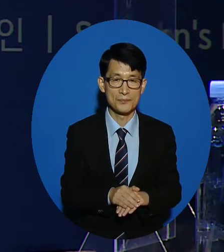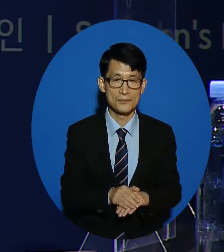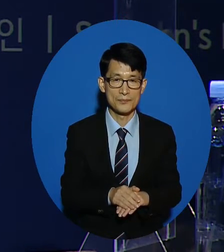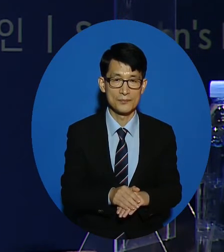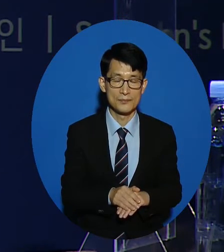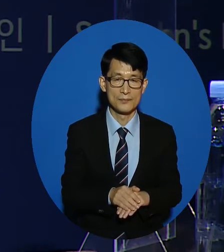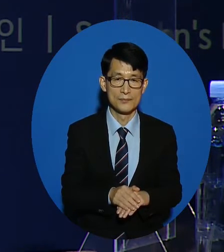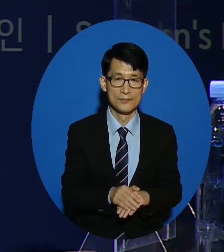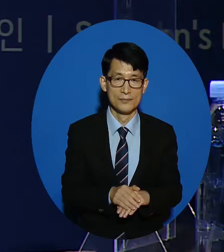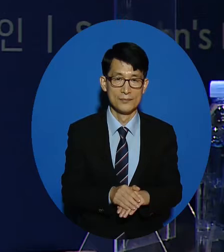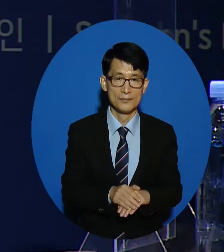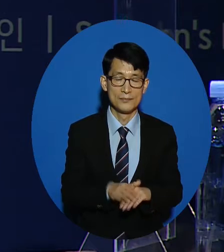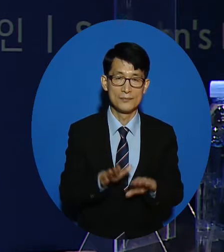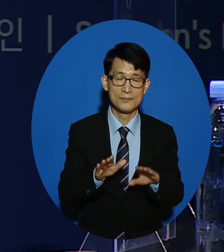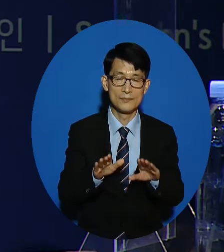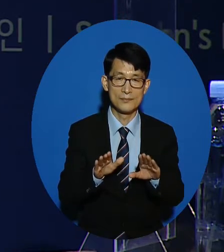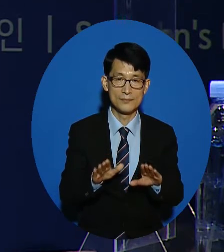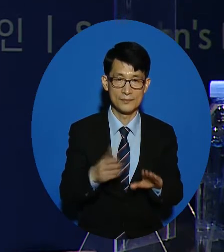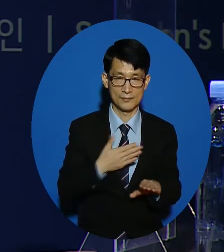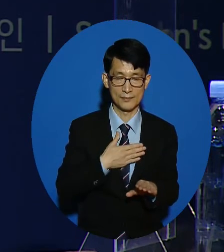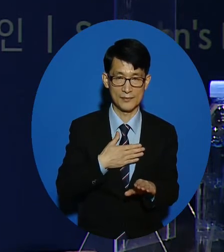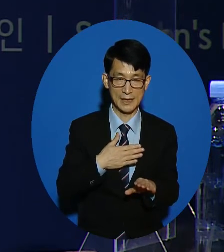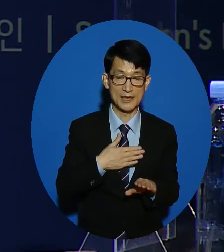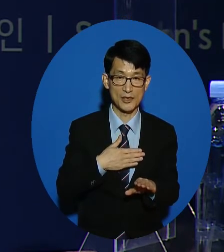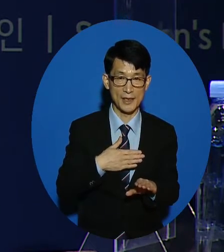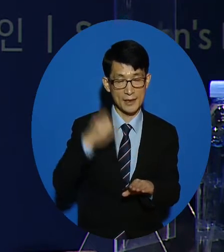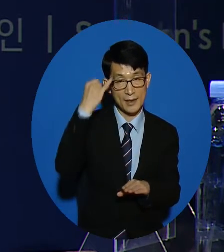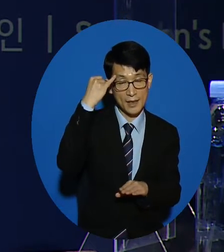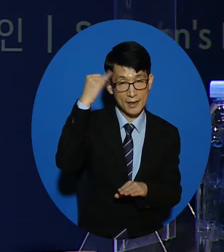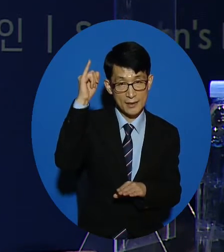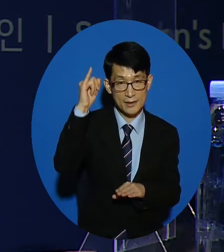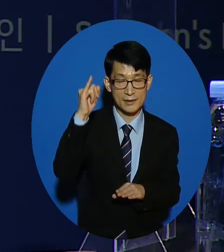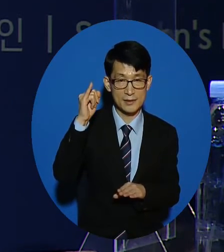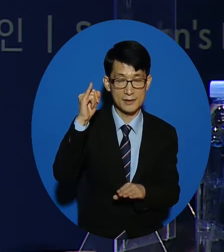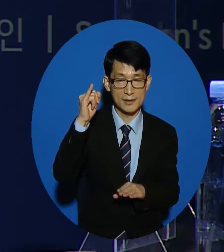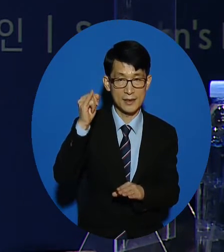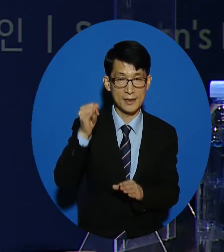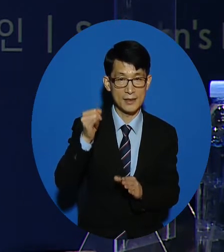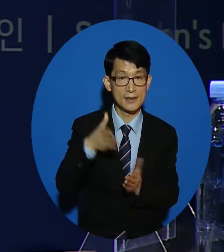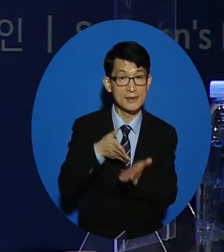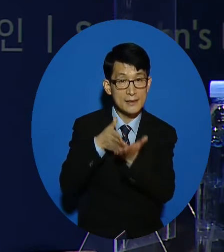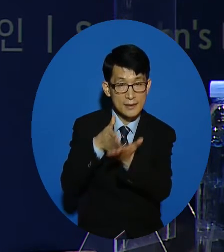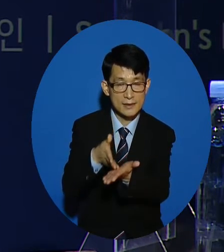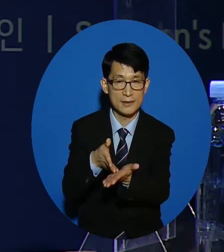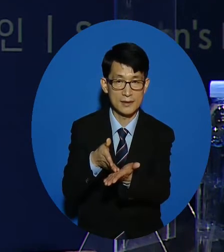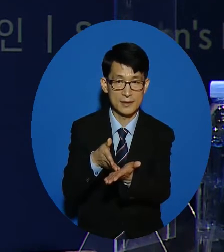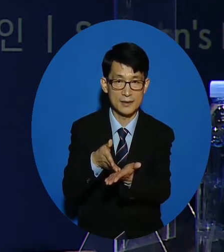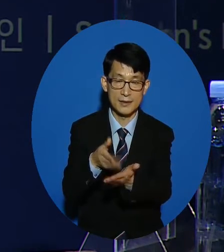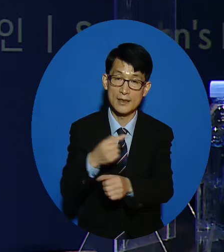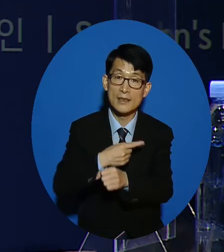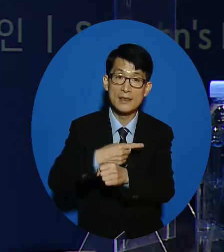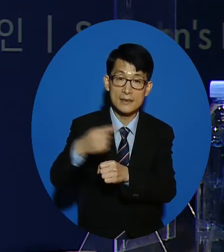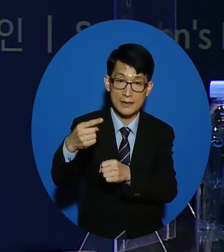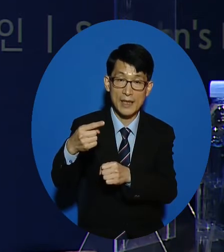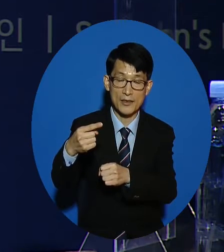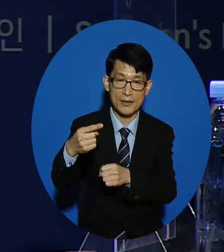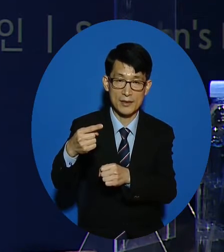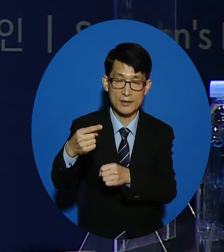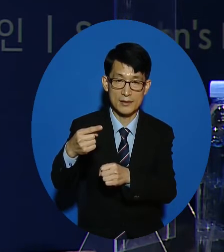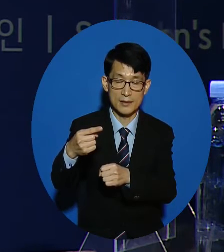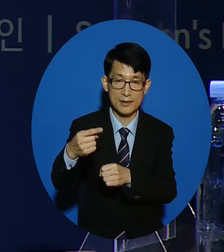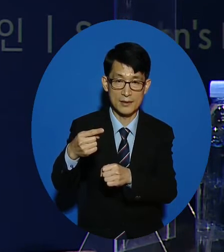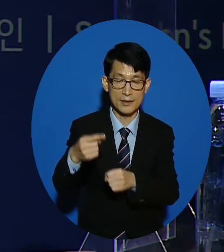우리 저의 정책 제안이 반드시 실현돼서 내년에는 우리